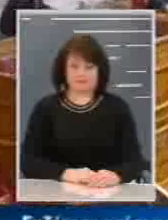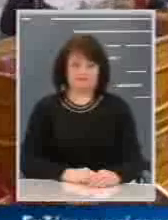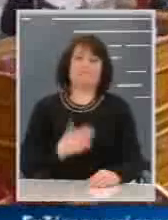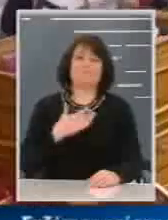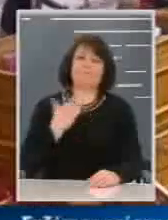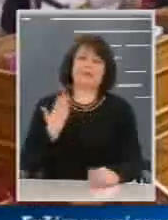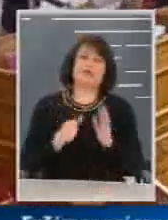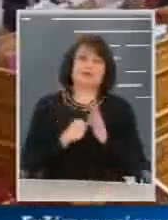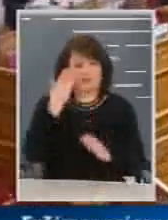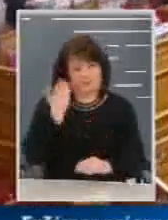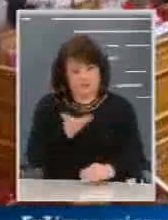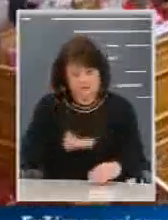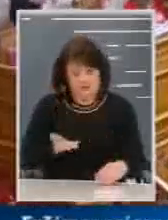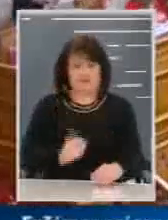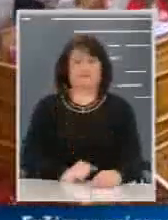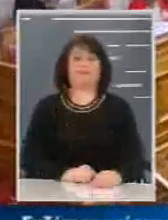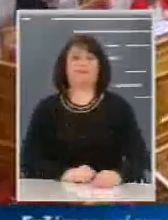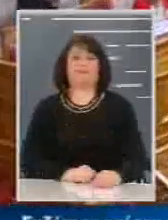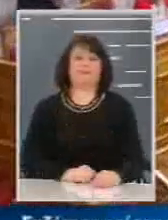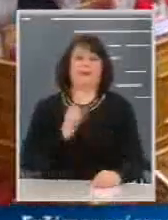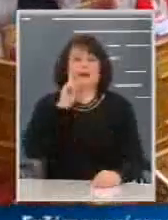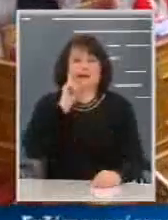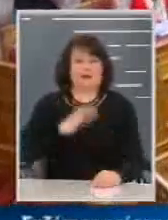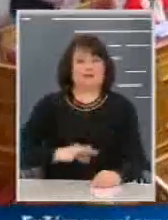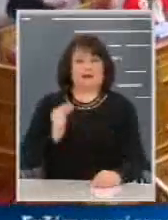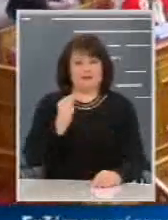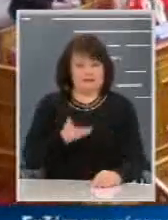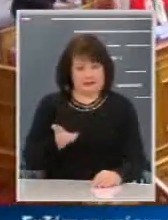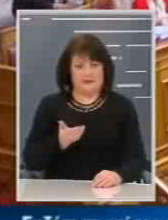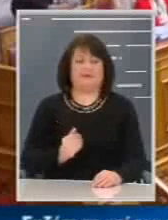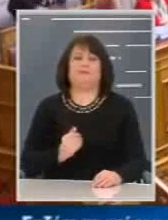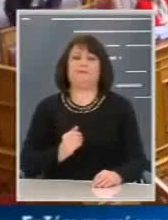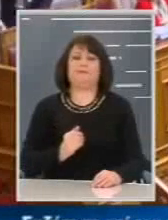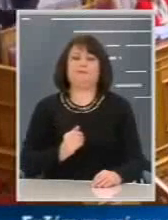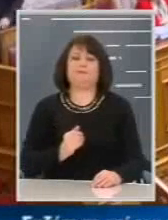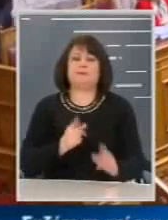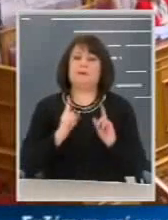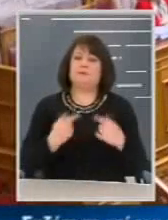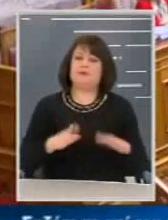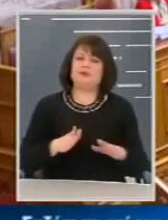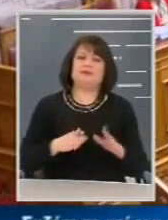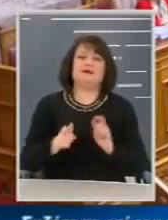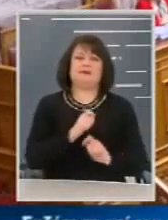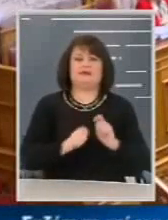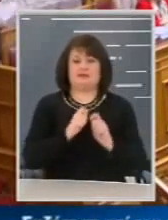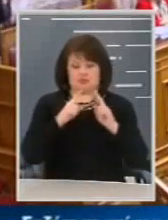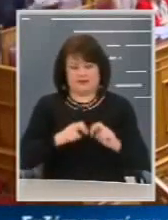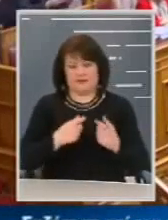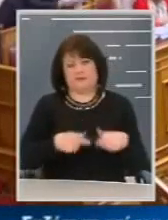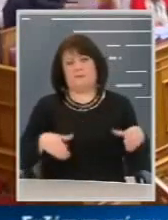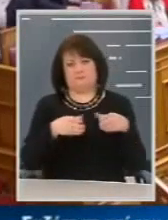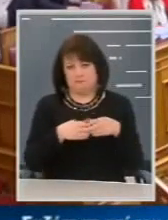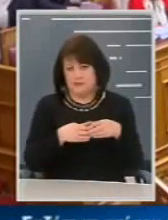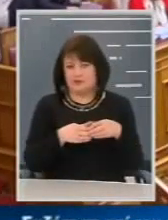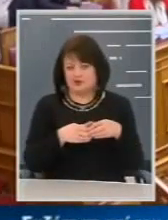Ευχαριστώ κύριε Πρόεδρε, καλησπέρα σας. Κυρίες και κύριοι συνάδελφοι, η απόφαση για τη συγκρότηση της Εξεταστικής